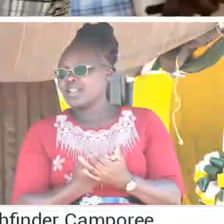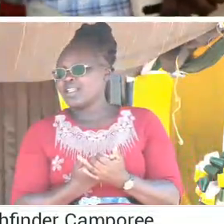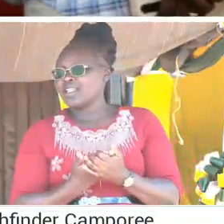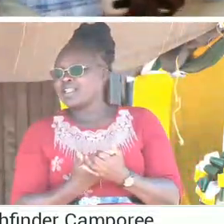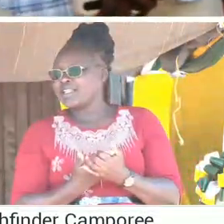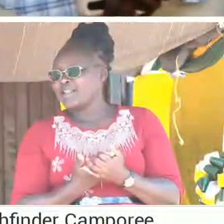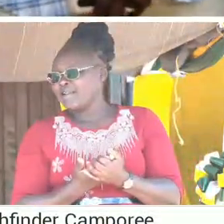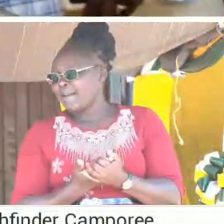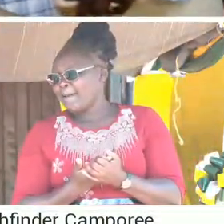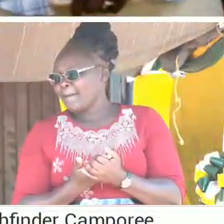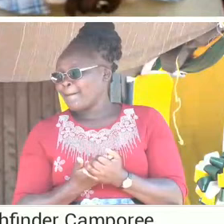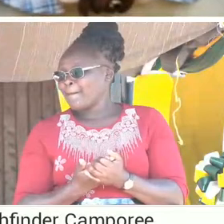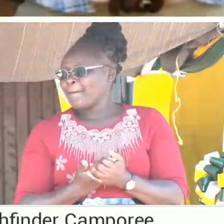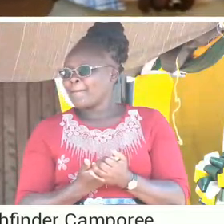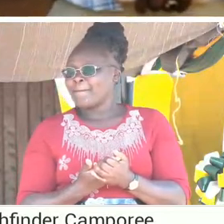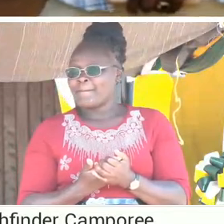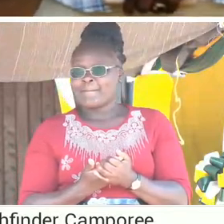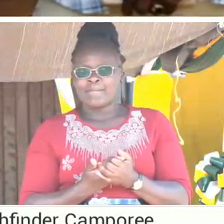shukrani.